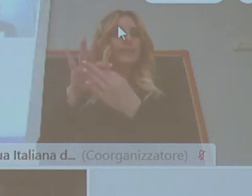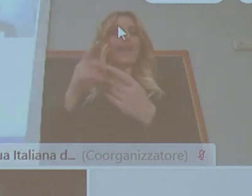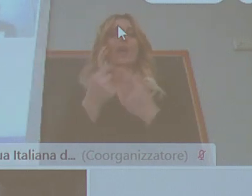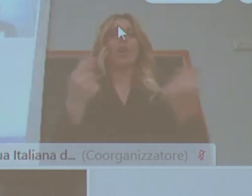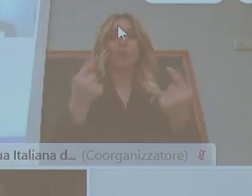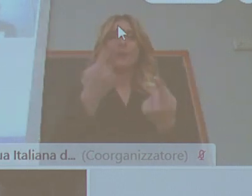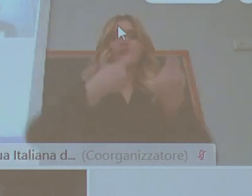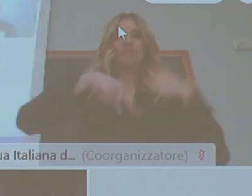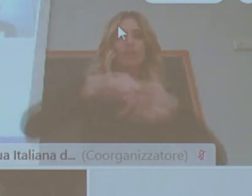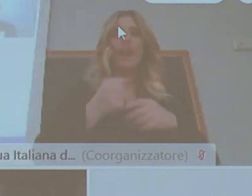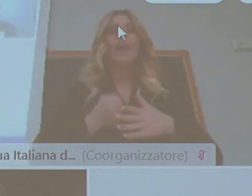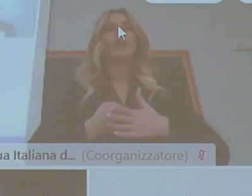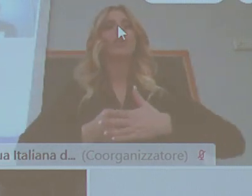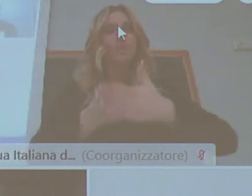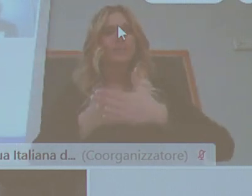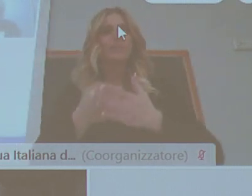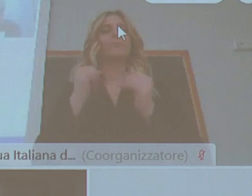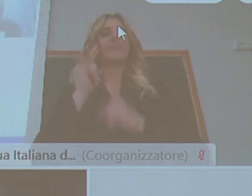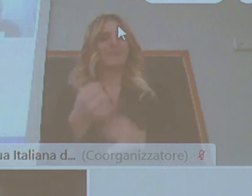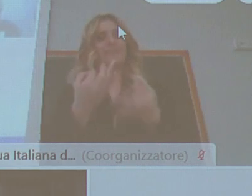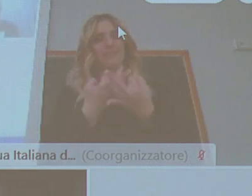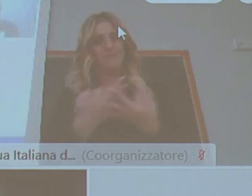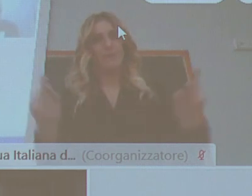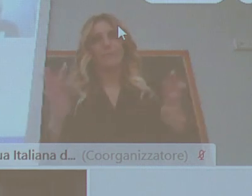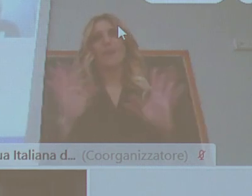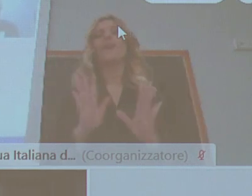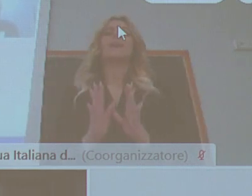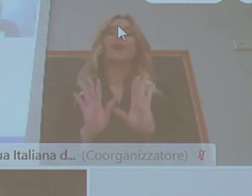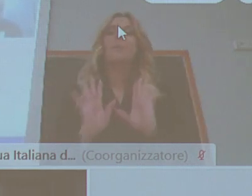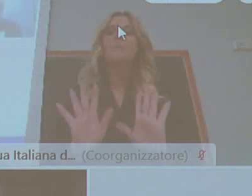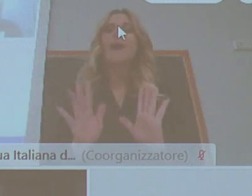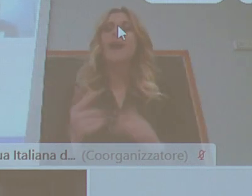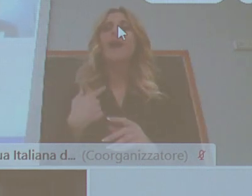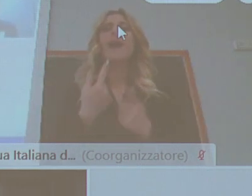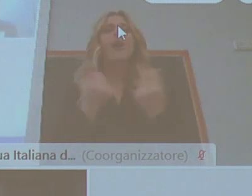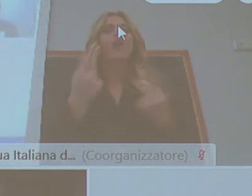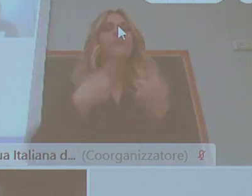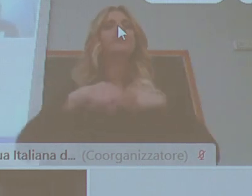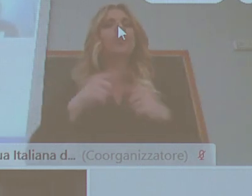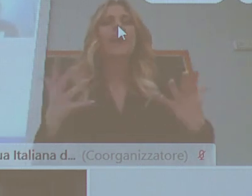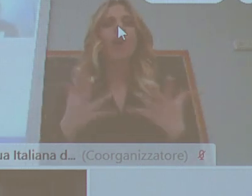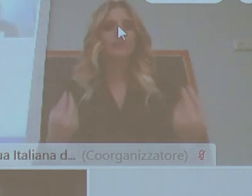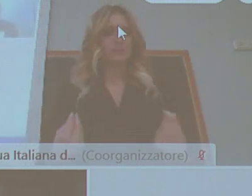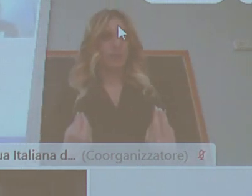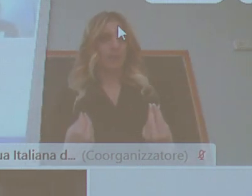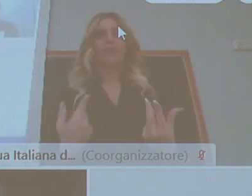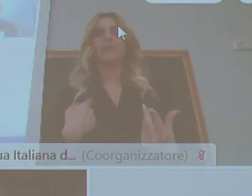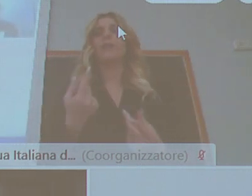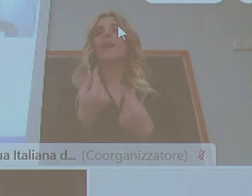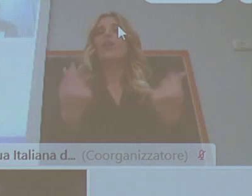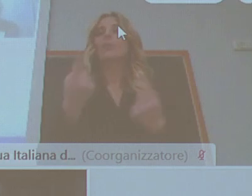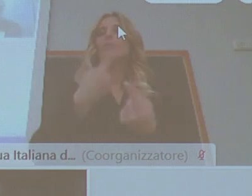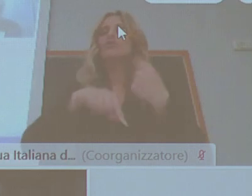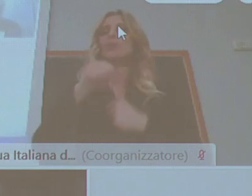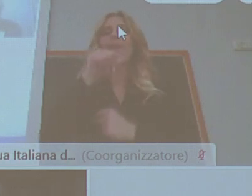circolare, di sostenibilità, che gerarchizzano gli obiettivi, no? Che cos'è un'economia circolare? Un'economia che cerca